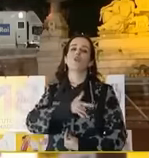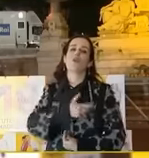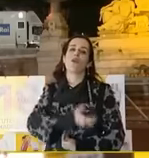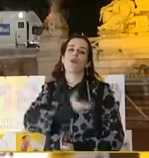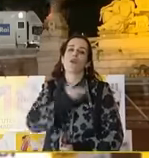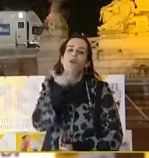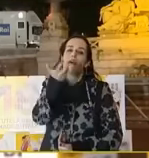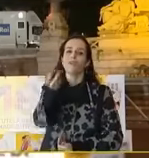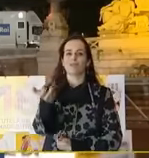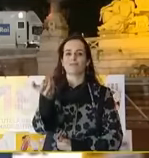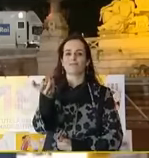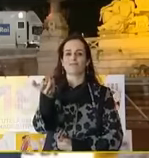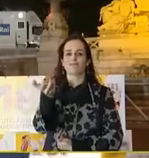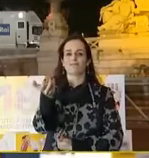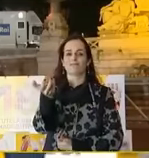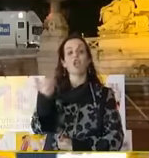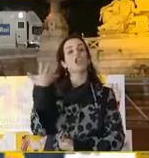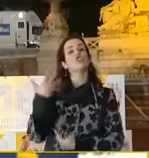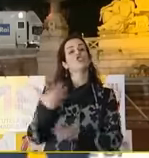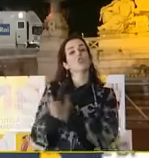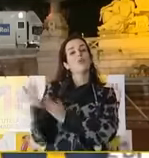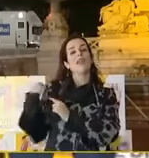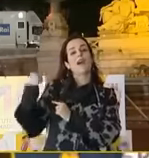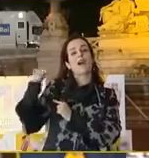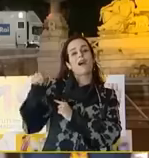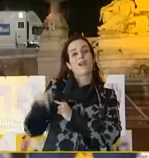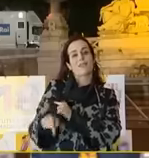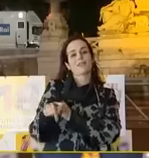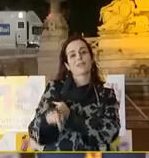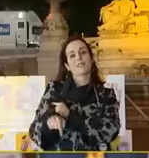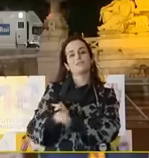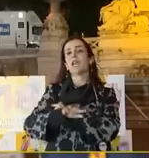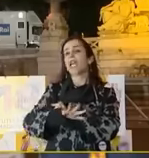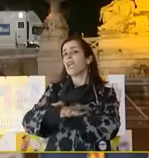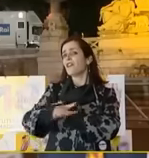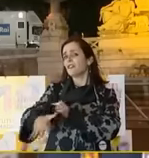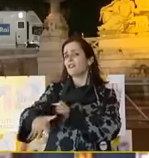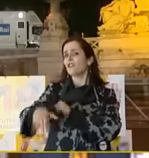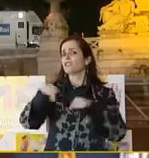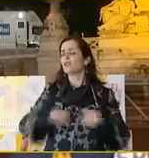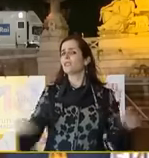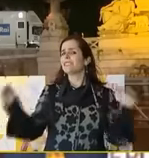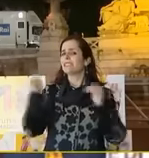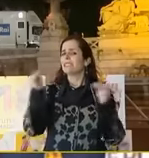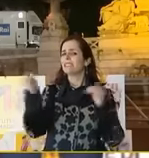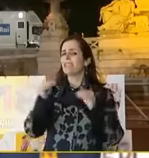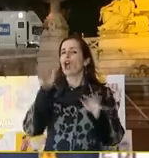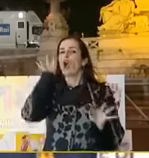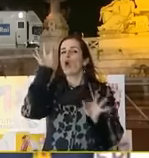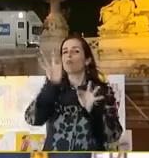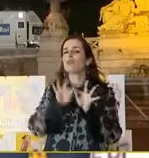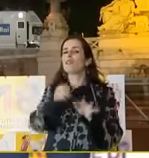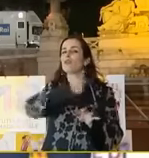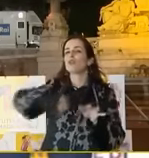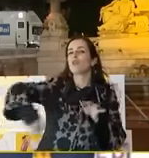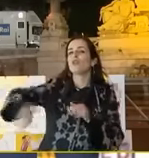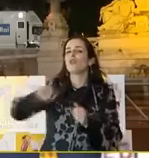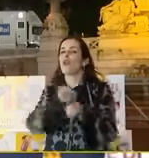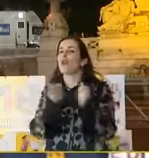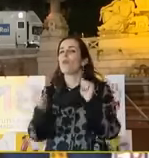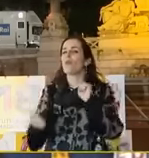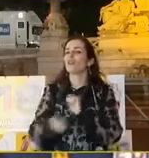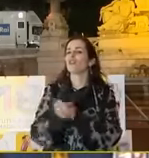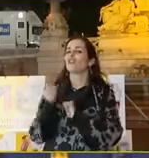Sono passati 5 anni e forse è stato questa serata l'obiettivo per il quale abbiamo combattuto